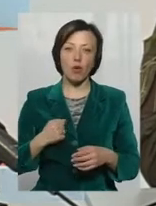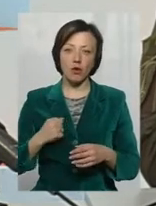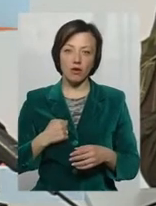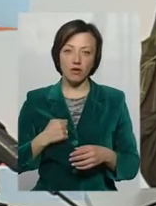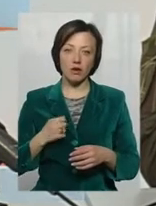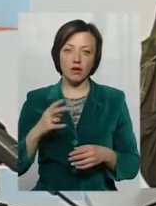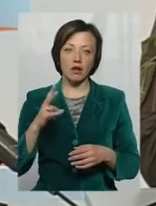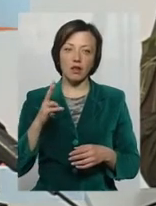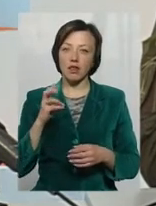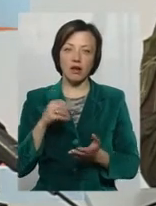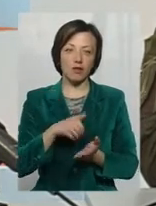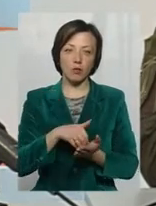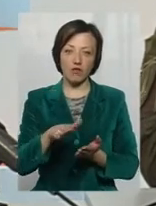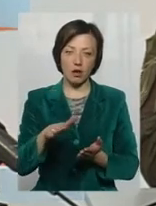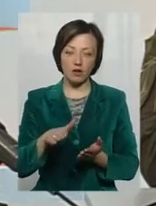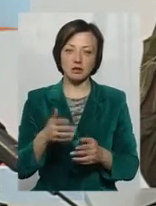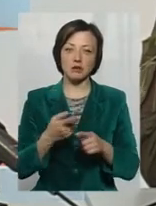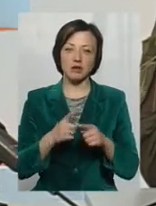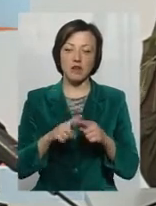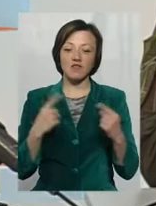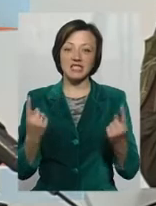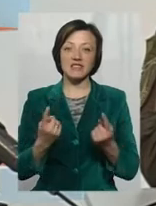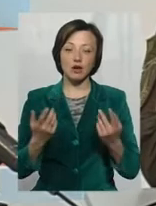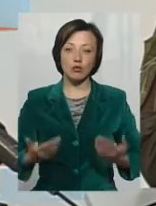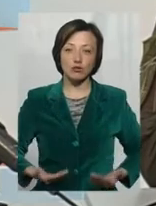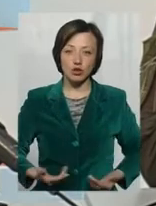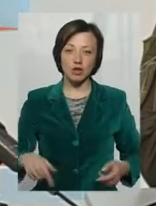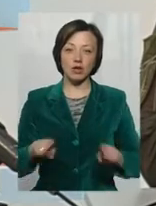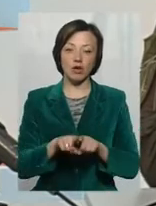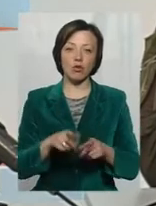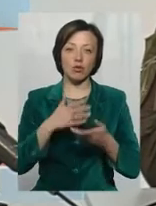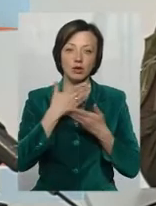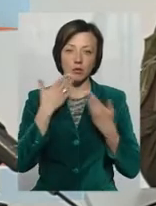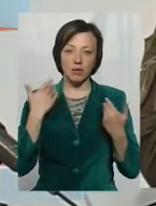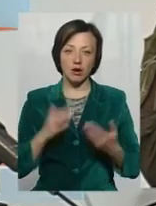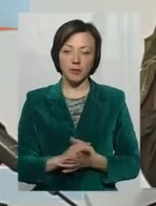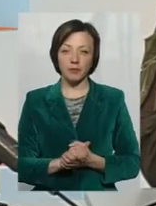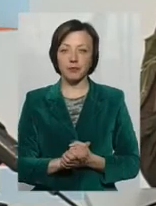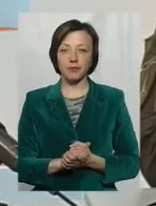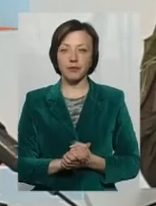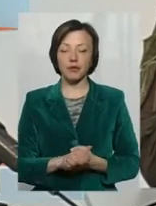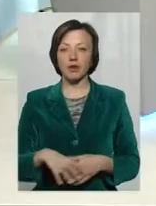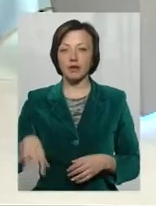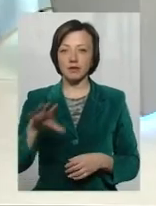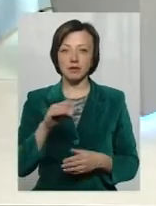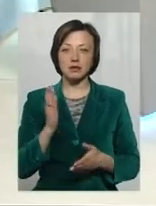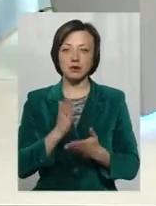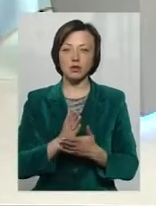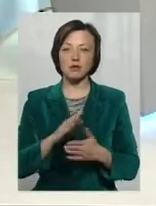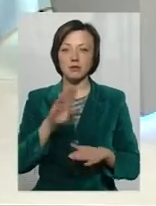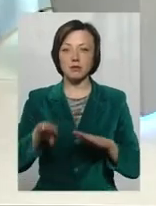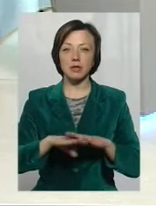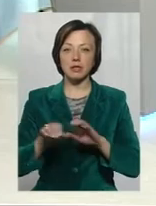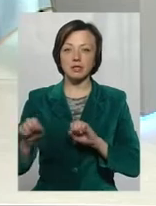не відказується від своїх воїнів. В цивільному житті такого немає. Ми всі знаходимося під захистом держави. Щоб з